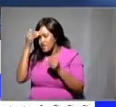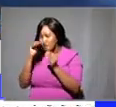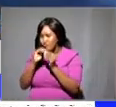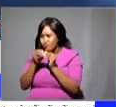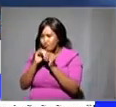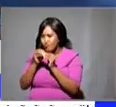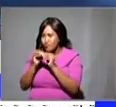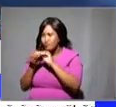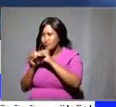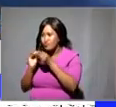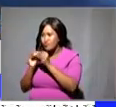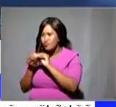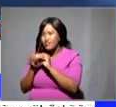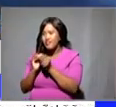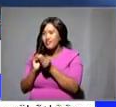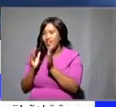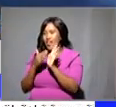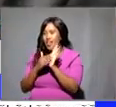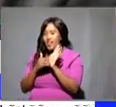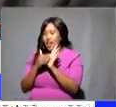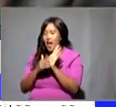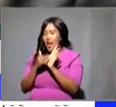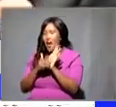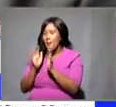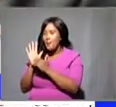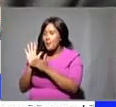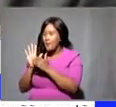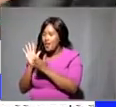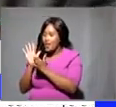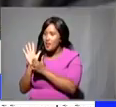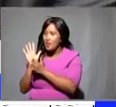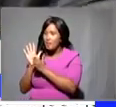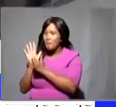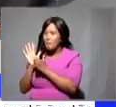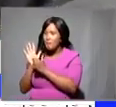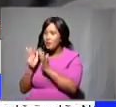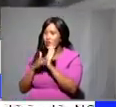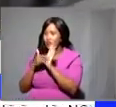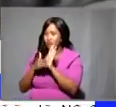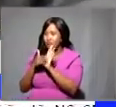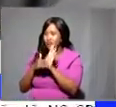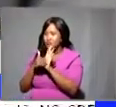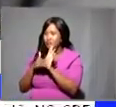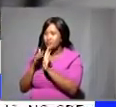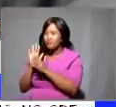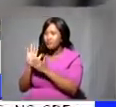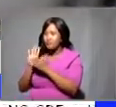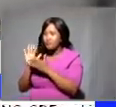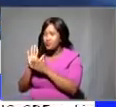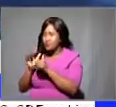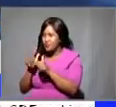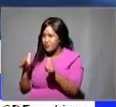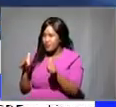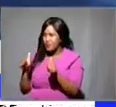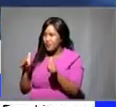haha haha gatagati ruhi haha thiri haha ina mita theini ri ugeka ningi mwana ona guku uka ningi mwana uyu